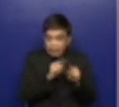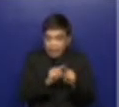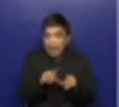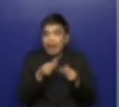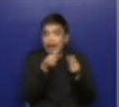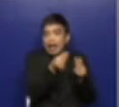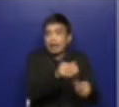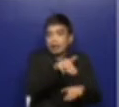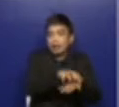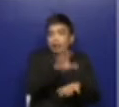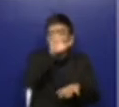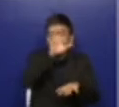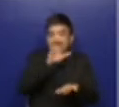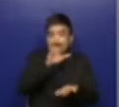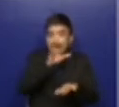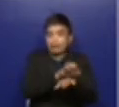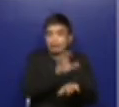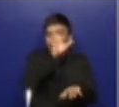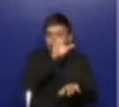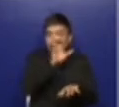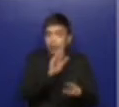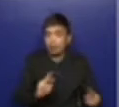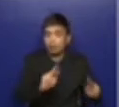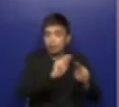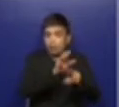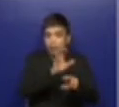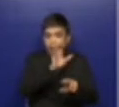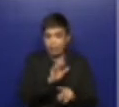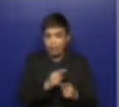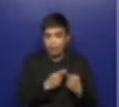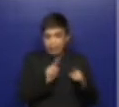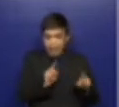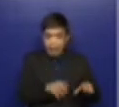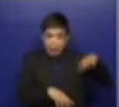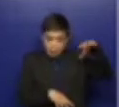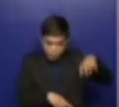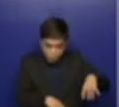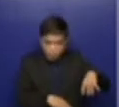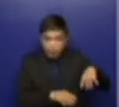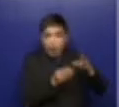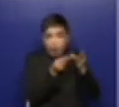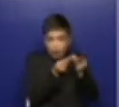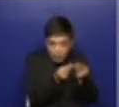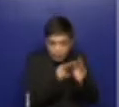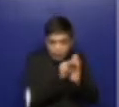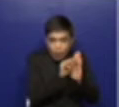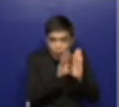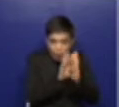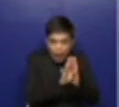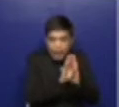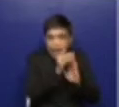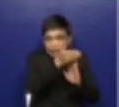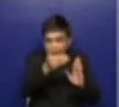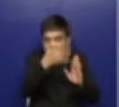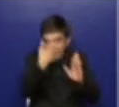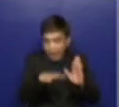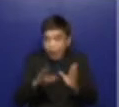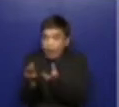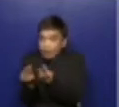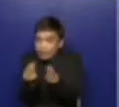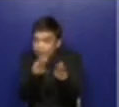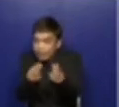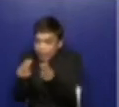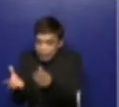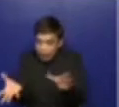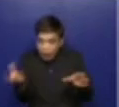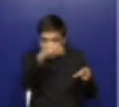ยในเมื่อเป็นสำนักงานคณะกรรมการที่ดินแห่งชาติแล้วอะไรเป็นที่ดินเอามาอยู่รวมกันถ้าแยกกันอ